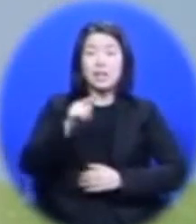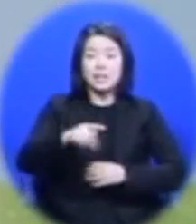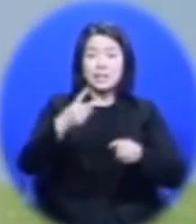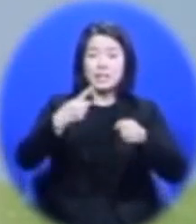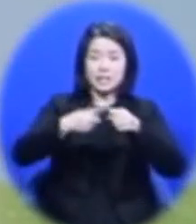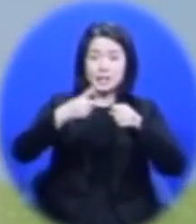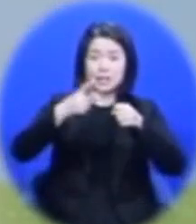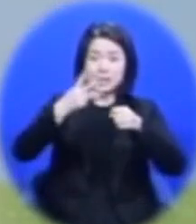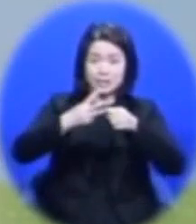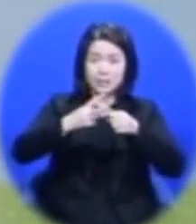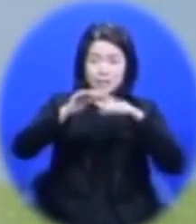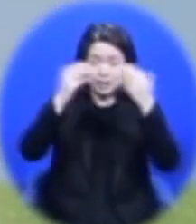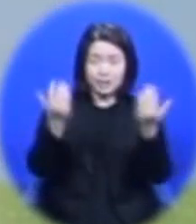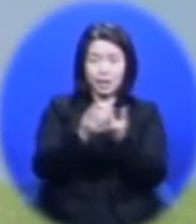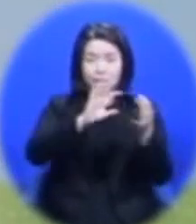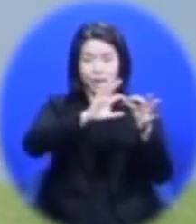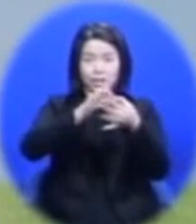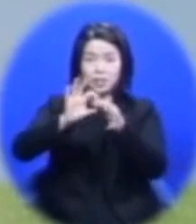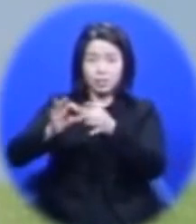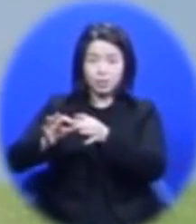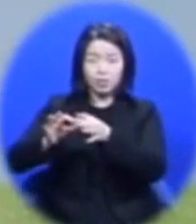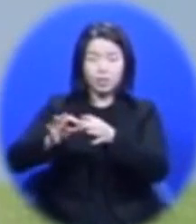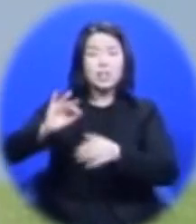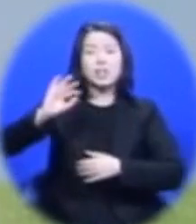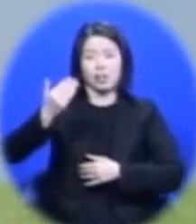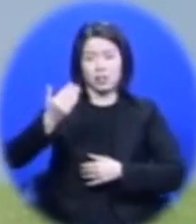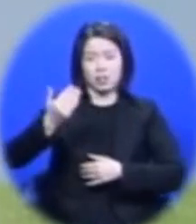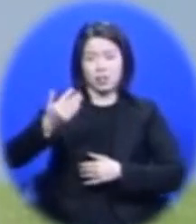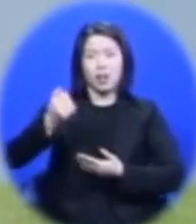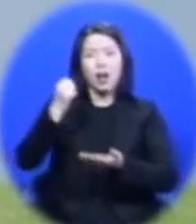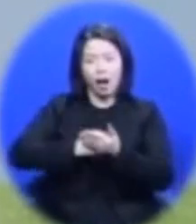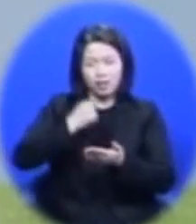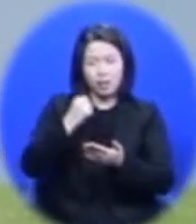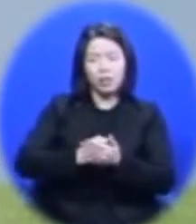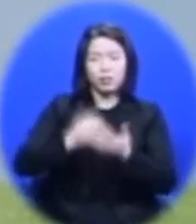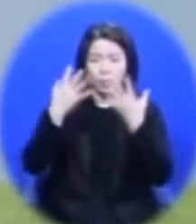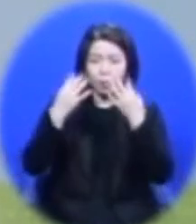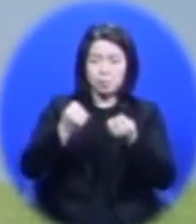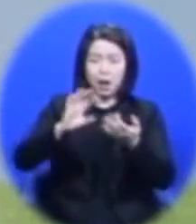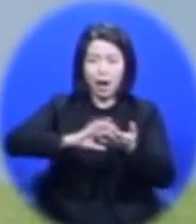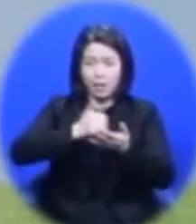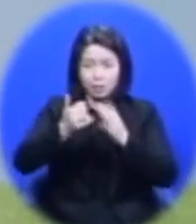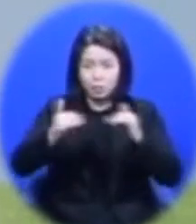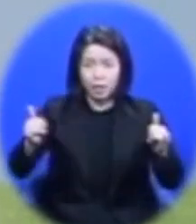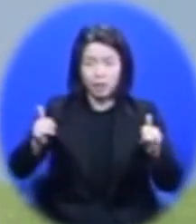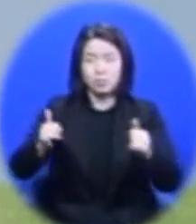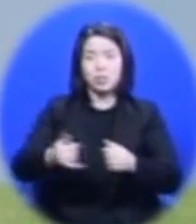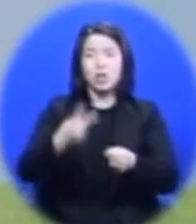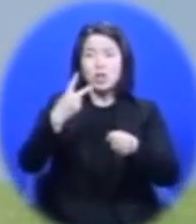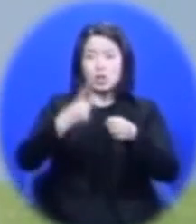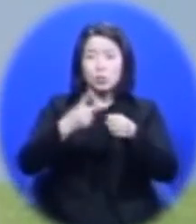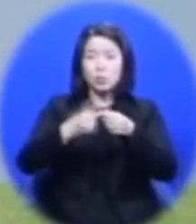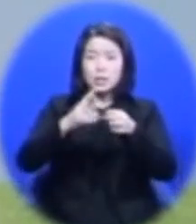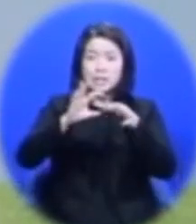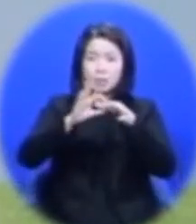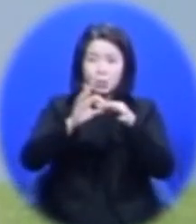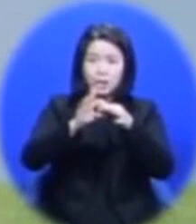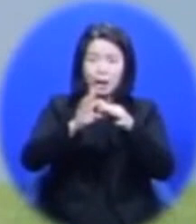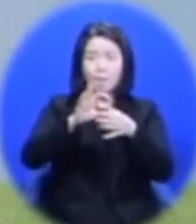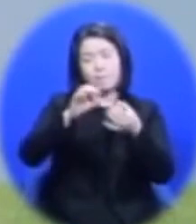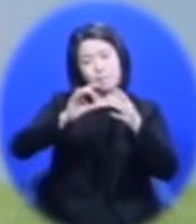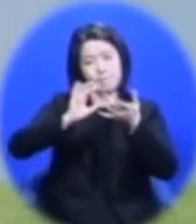가지 고리는 다 연결되어 있어야 하는데 안타깝게도 많은 그리스도인들에게 두 번째 고리가 빠져